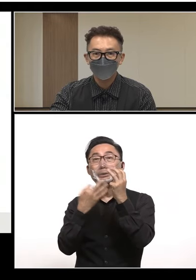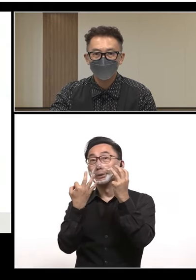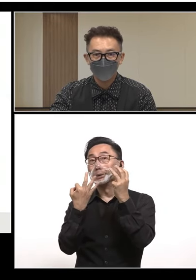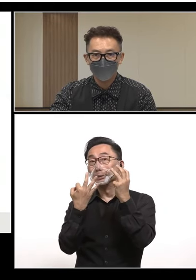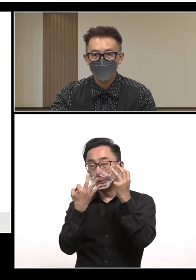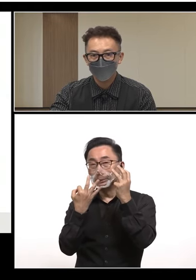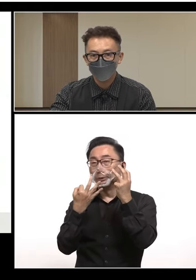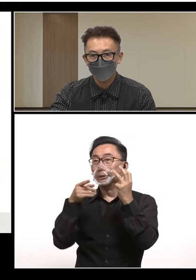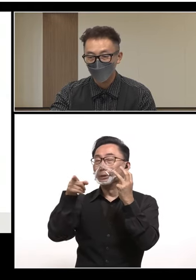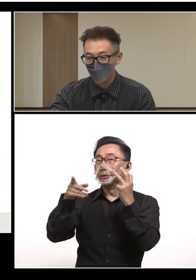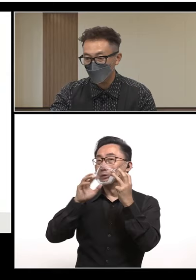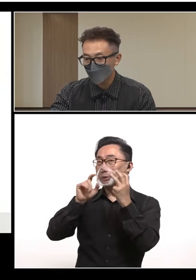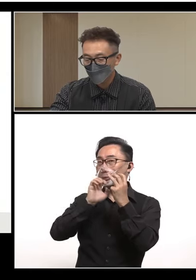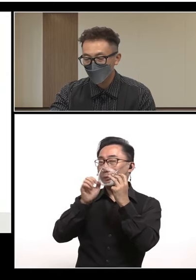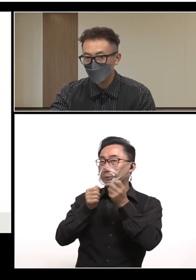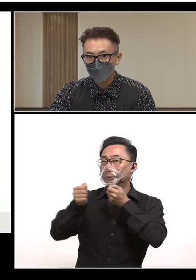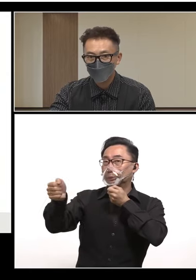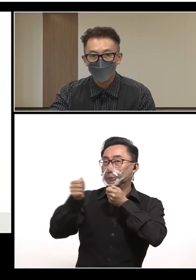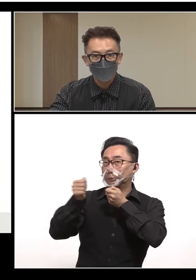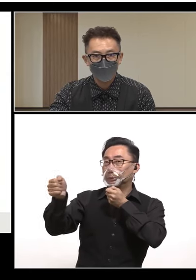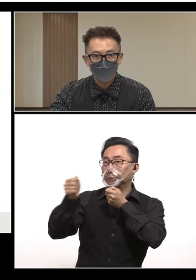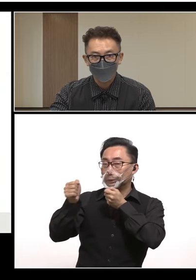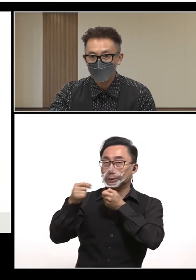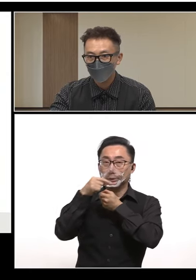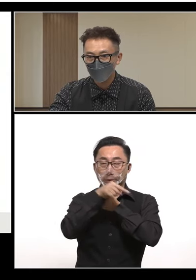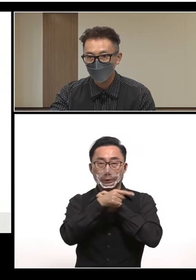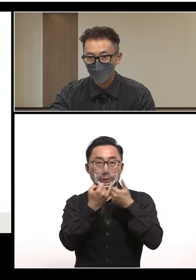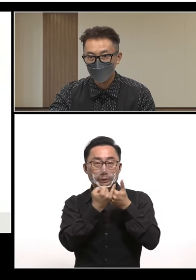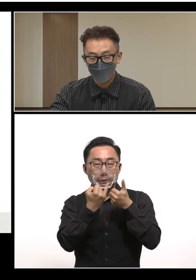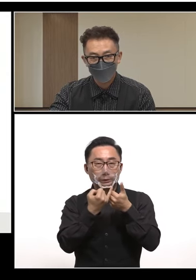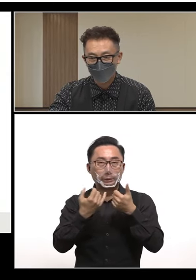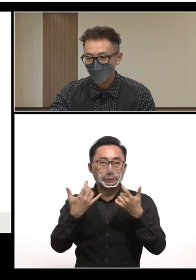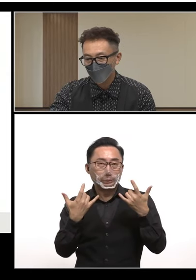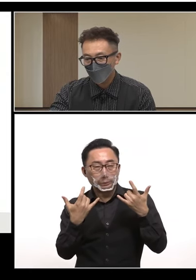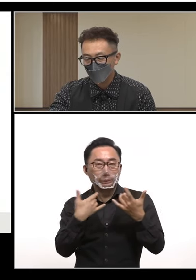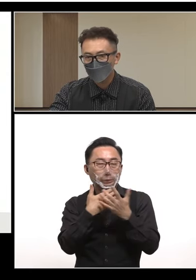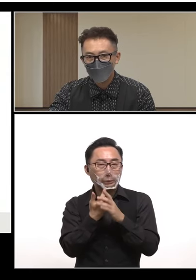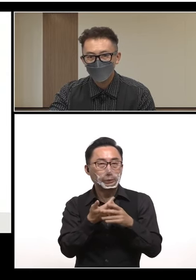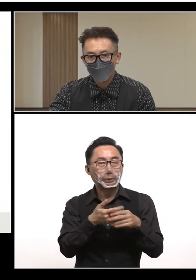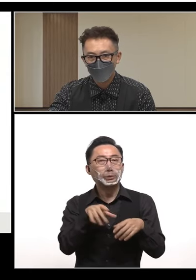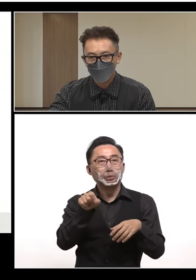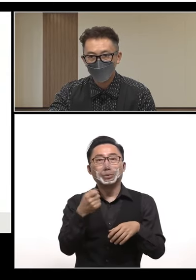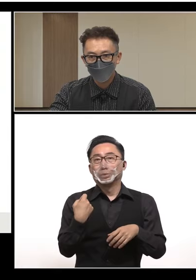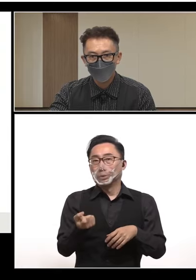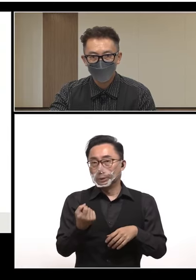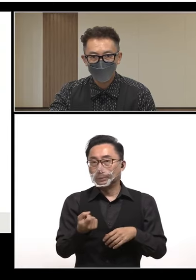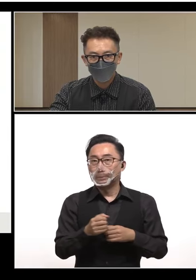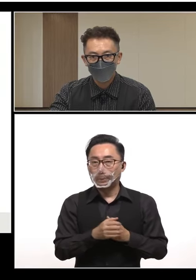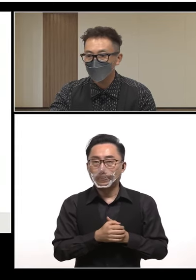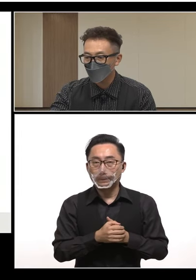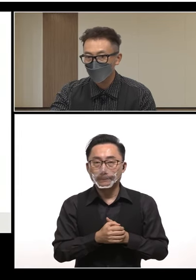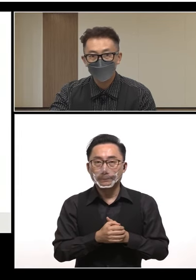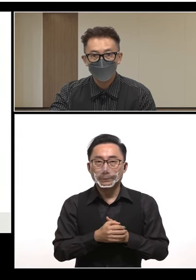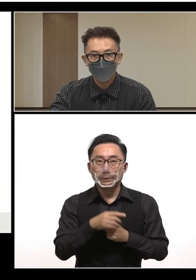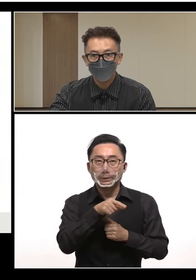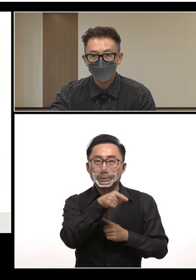咁啊有伸縮啦嗰條管啦，咁相對我哋嘅同學仔咧係容易啲去到掌握嘅啊，因為咧。佢哋好多嘅未必